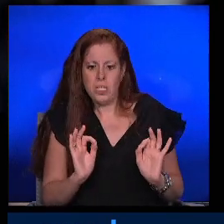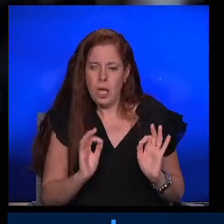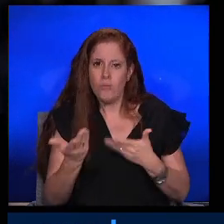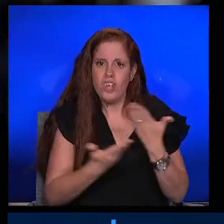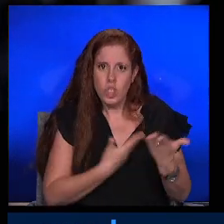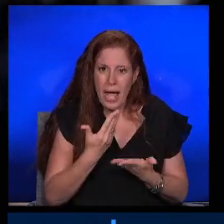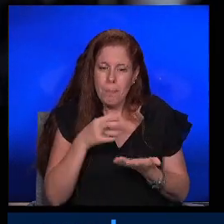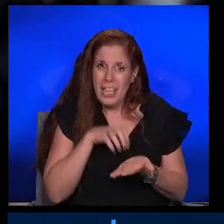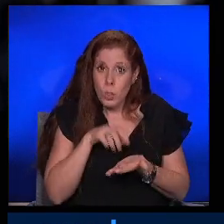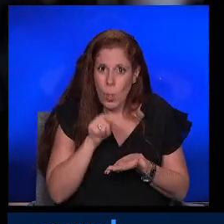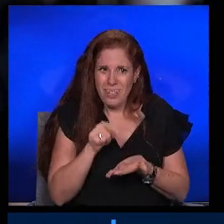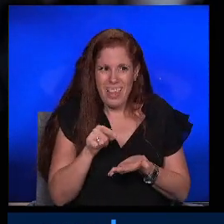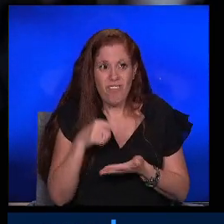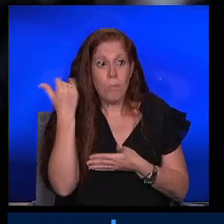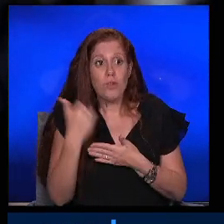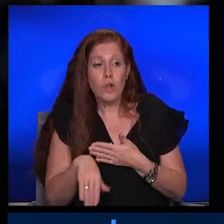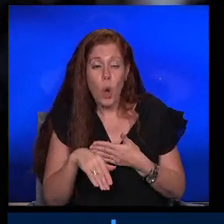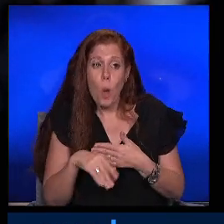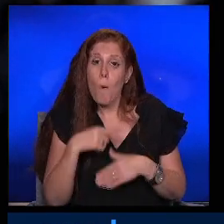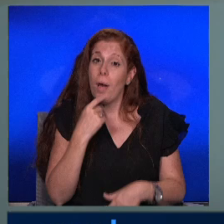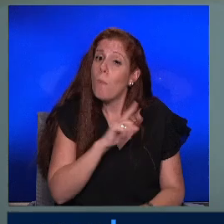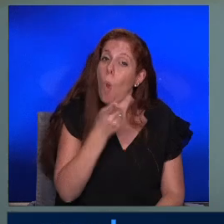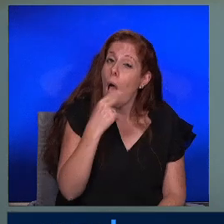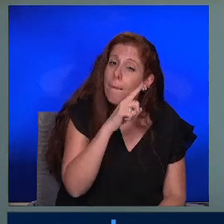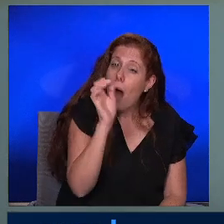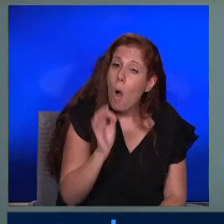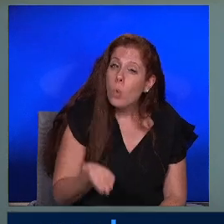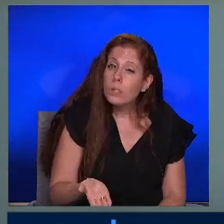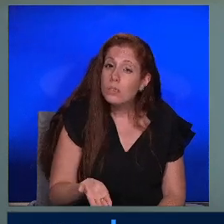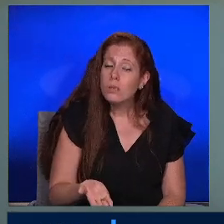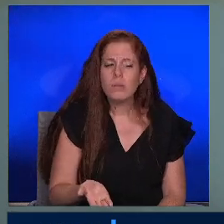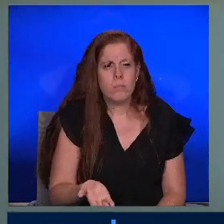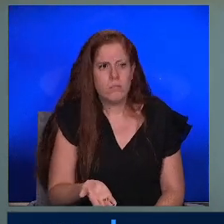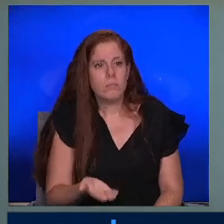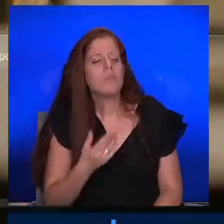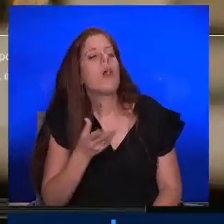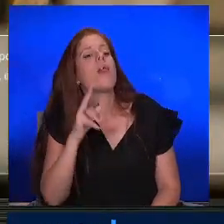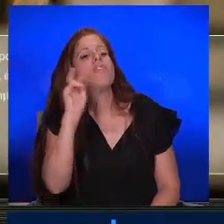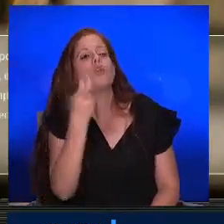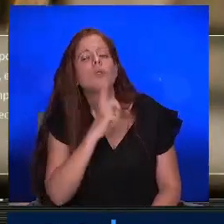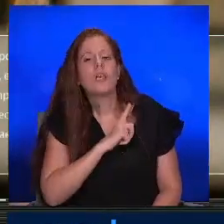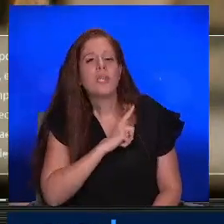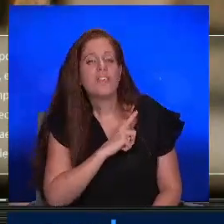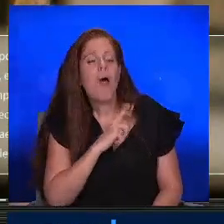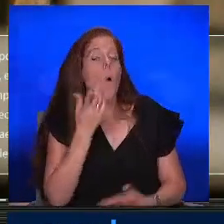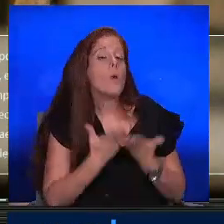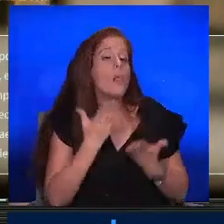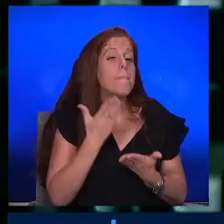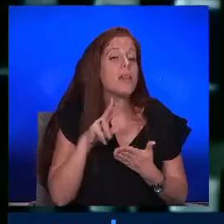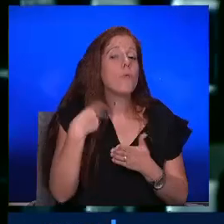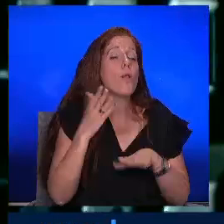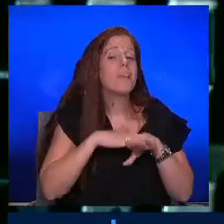בכאלה יחידות, ובסופו של יום אומרים הוא לא היה 100%. לפני גיוסו לצבא, הקצין התלבט אם לשרת בתפקיד